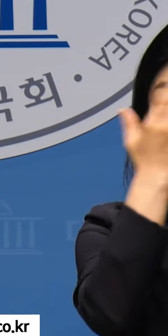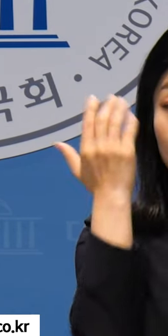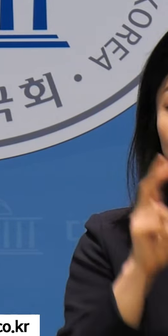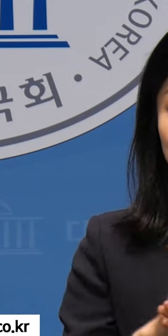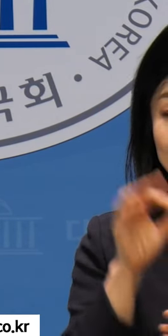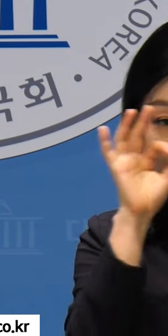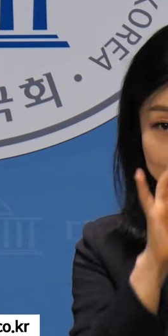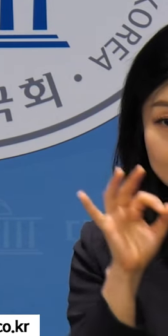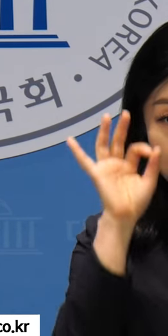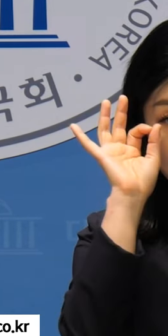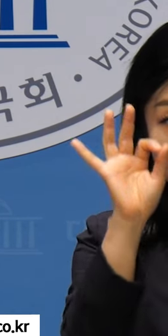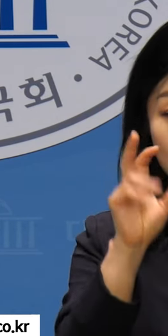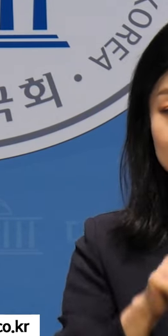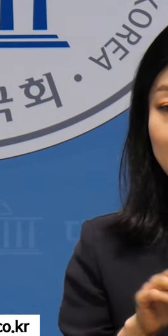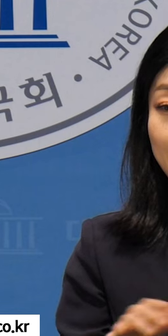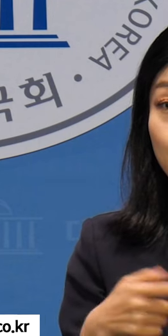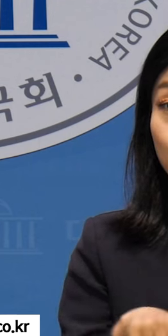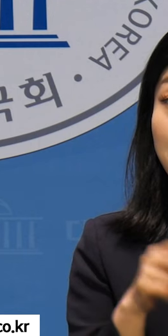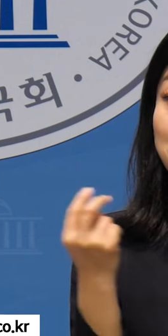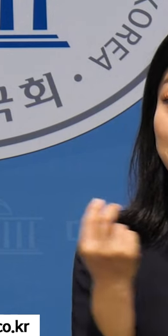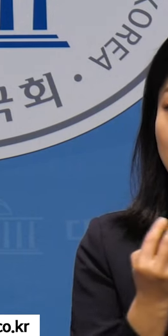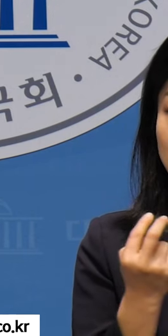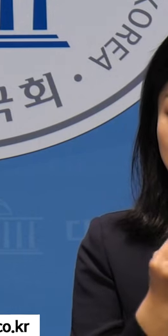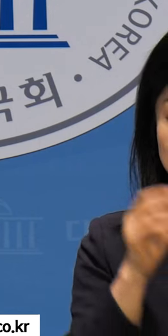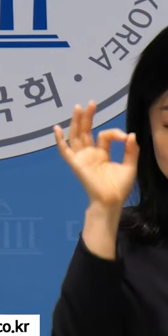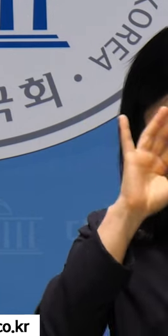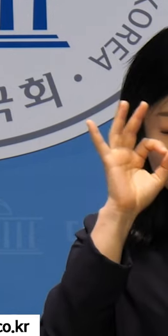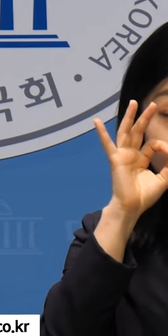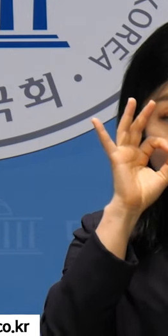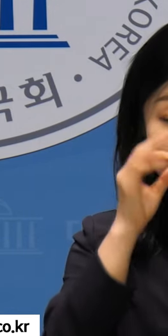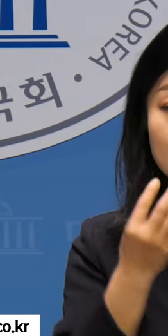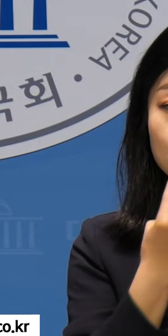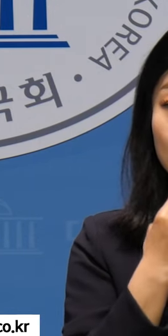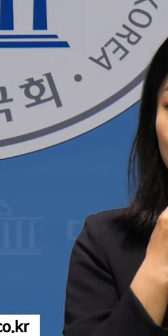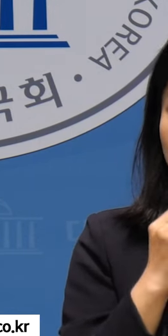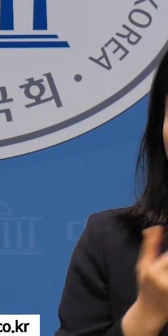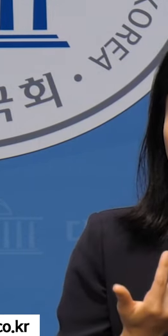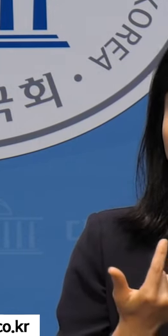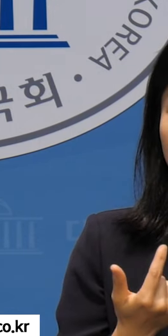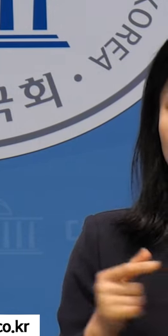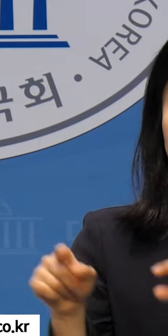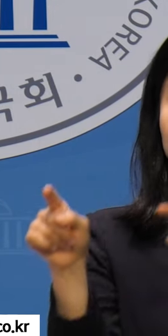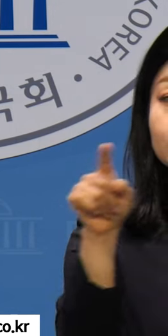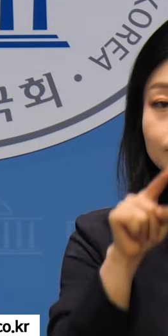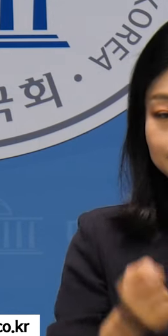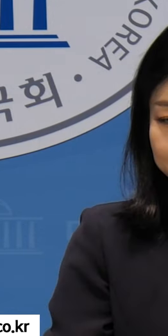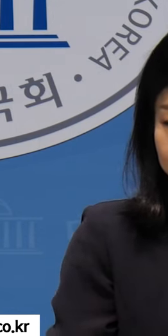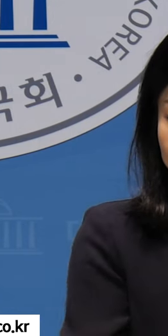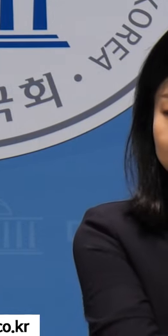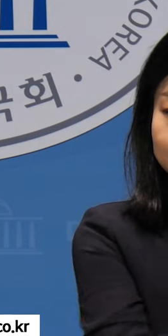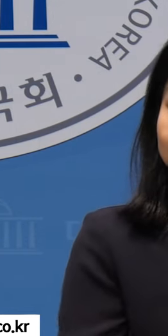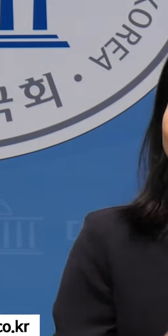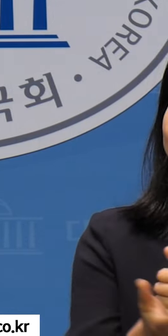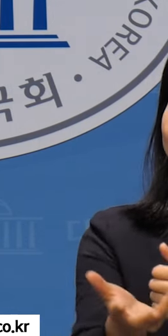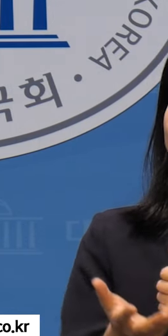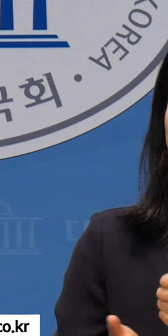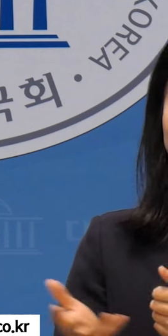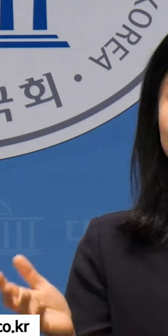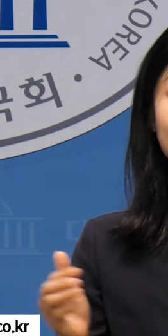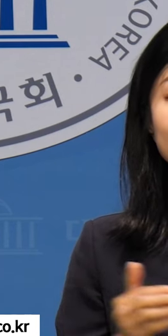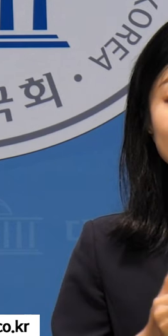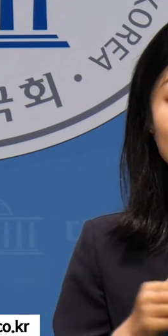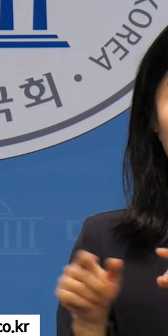청년 문제를 찾고 해결 방법을 모색하는 과정에서 서울뿐만이 아닌 전국으로 확대하여